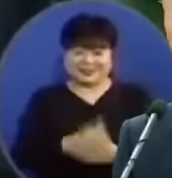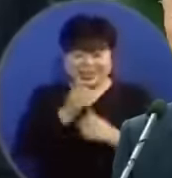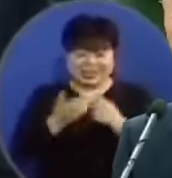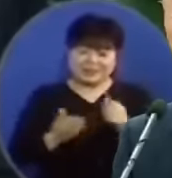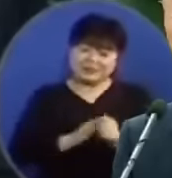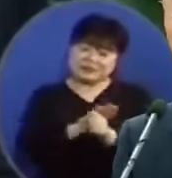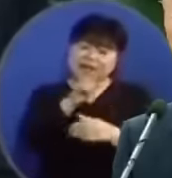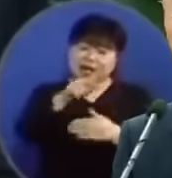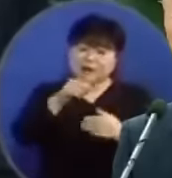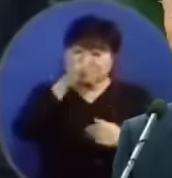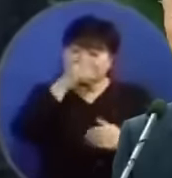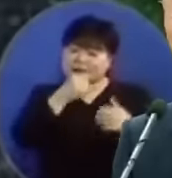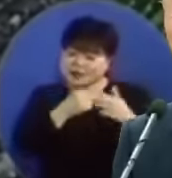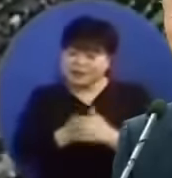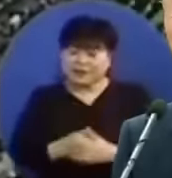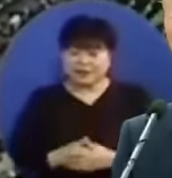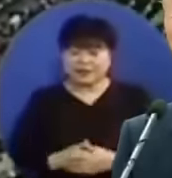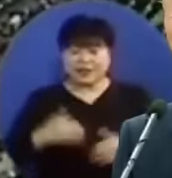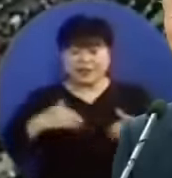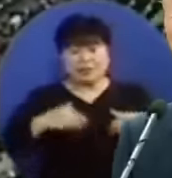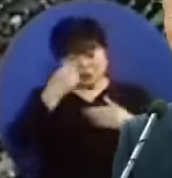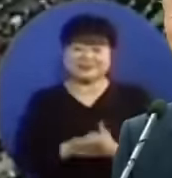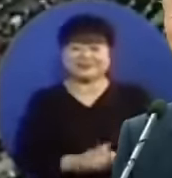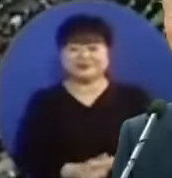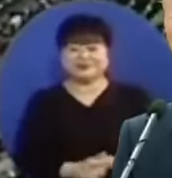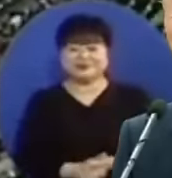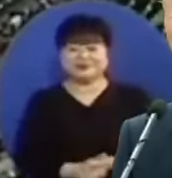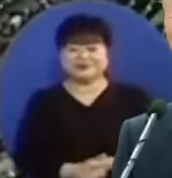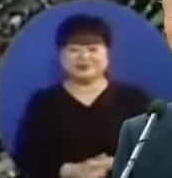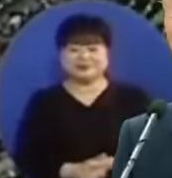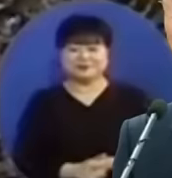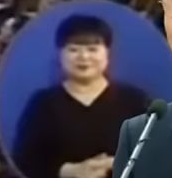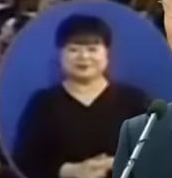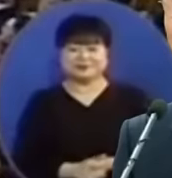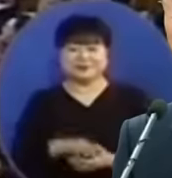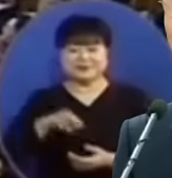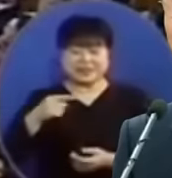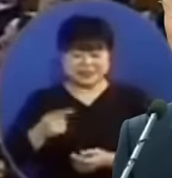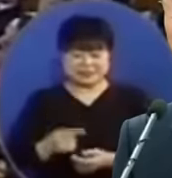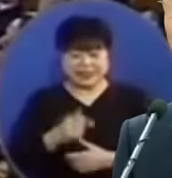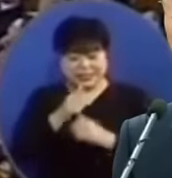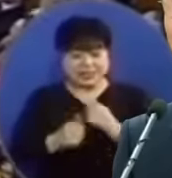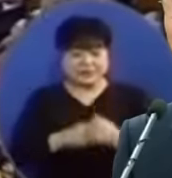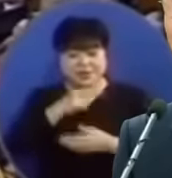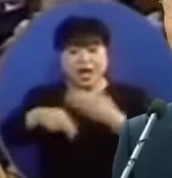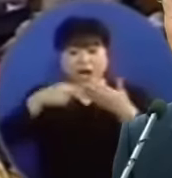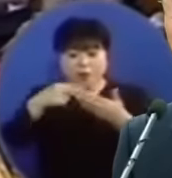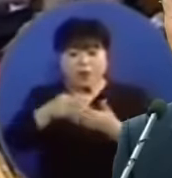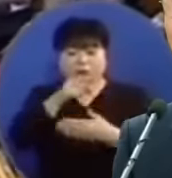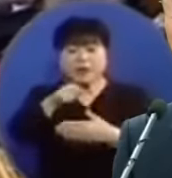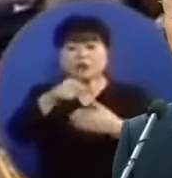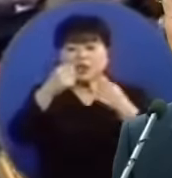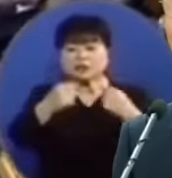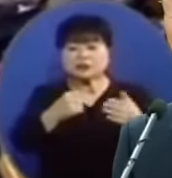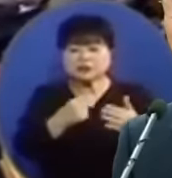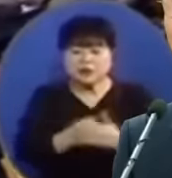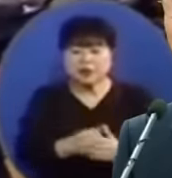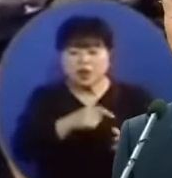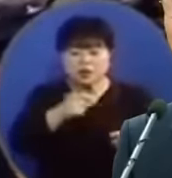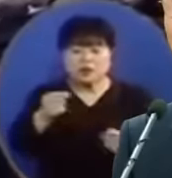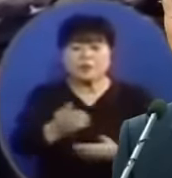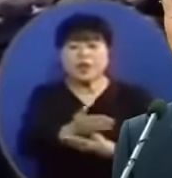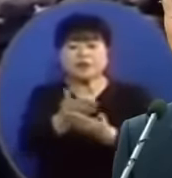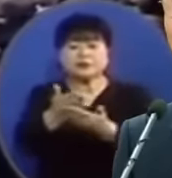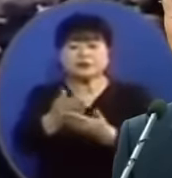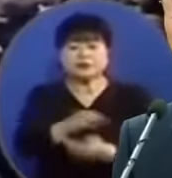하나님 사랑 가운데 있으니 기쁨이 올 수밖에 없습니다. 스바니아 3장 11절에 보면 너희 하나님 야훼가 너희 가운데 계시니 그는